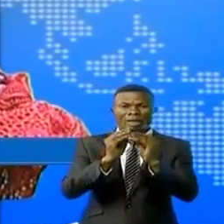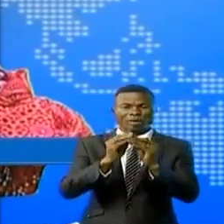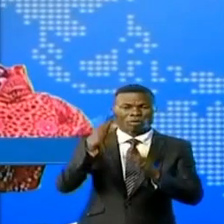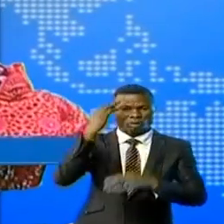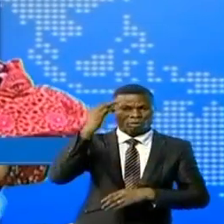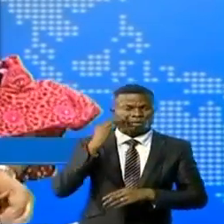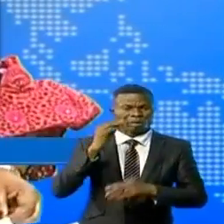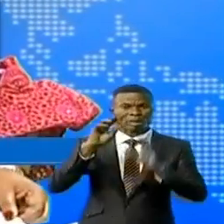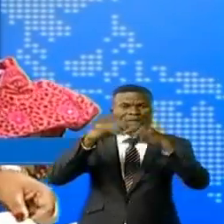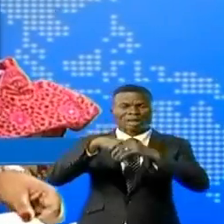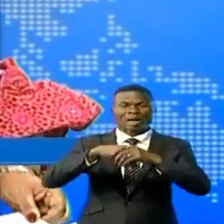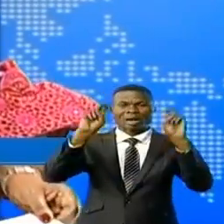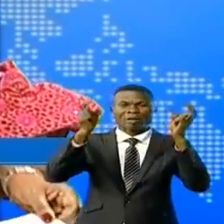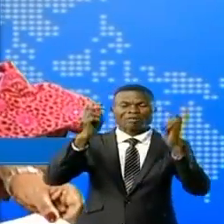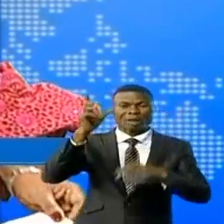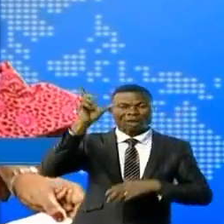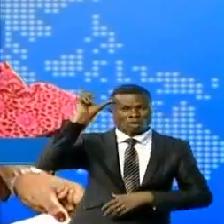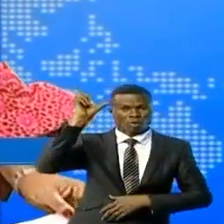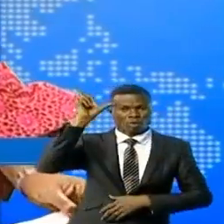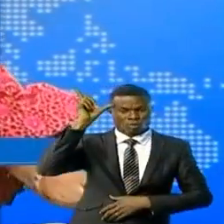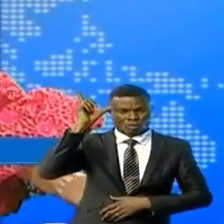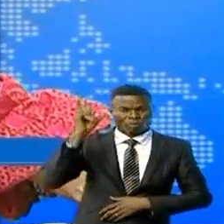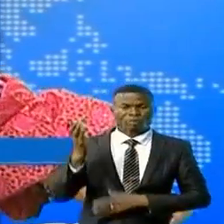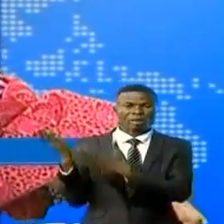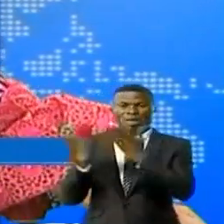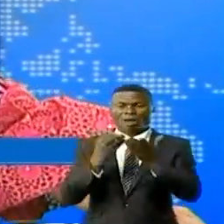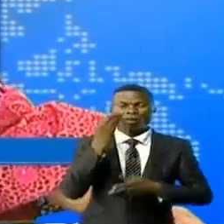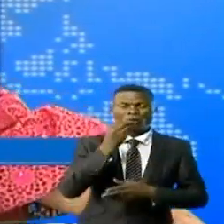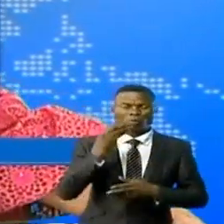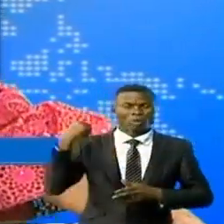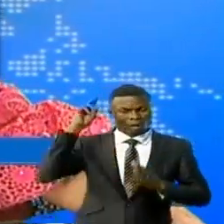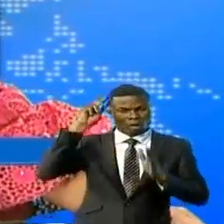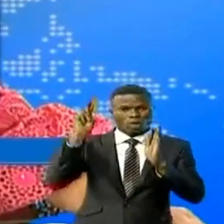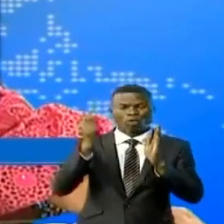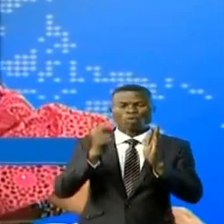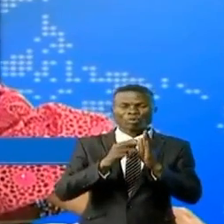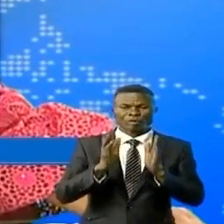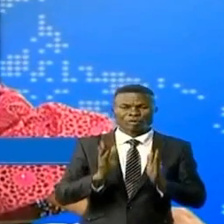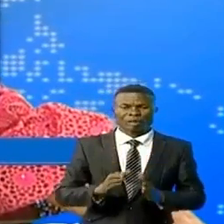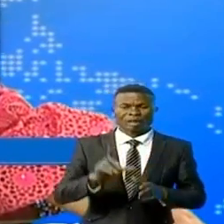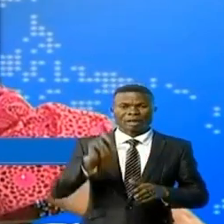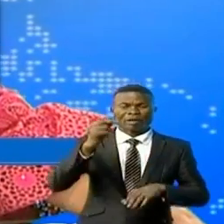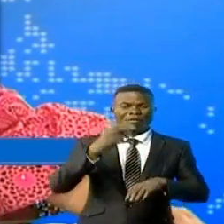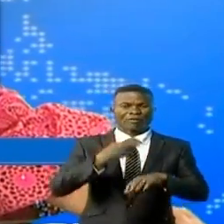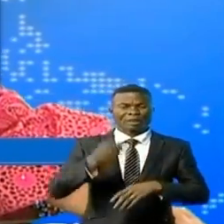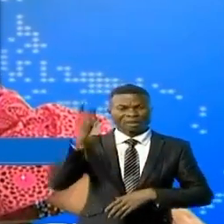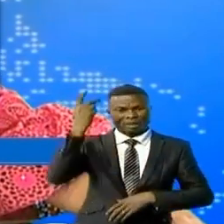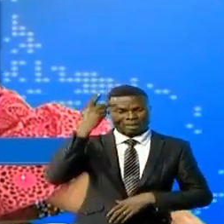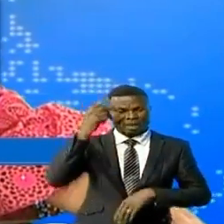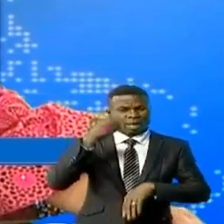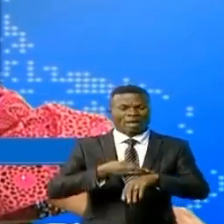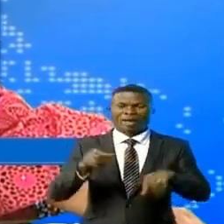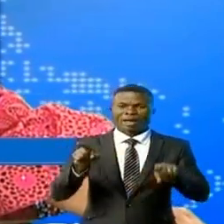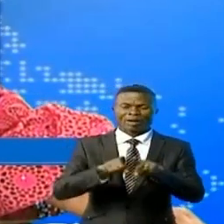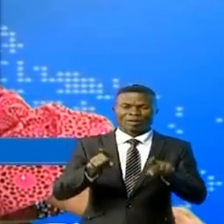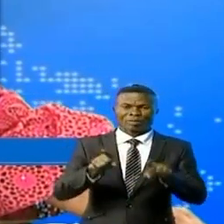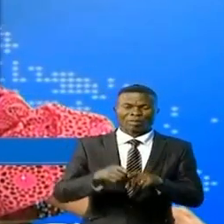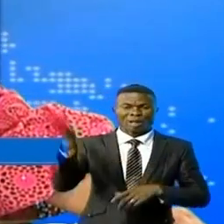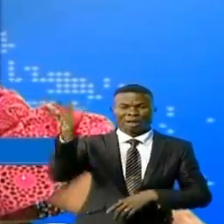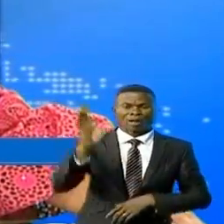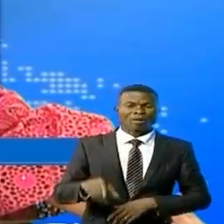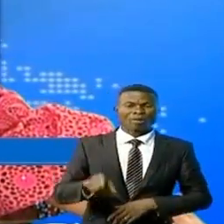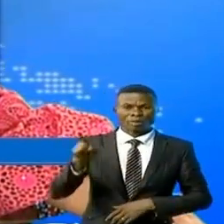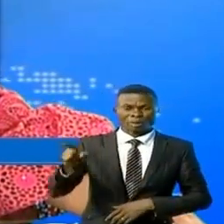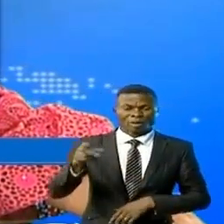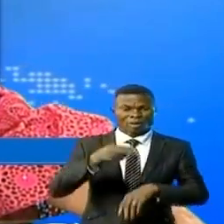direct de lubumbashi avec le porte-parole du gouvernement patrick juillard il est 20 heures à kinshasa même heure à muanda au concours centrale